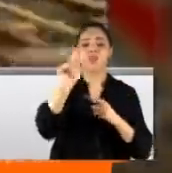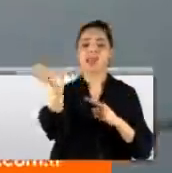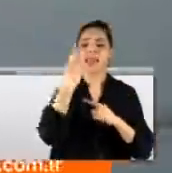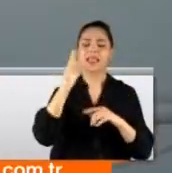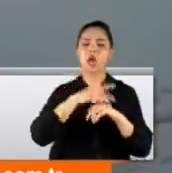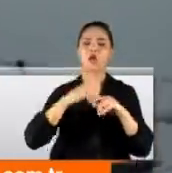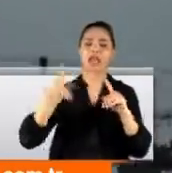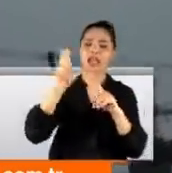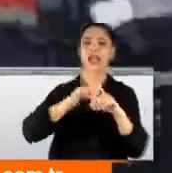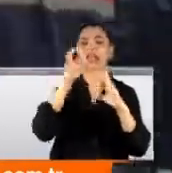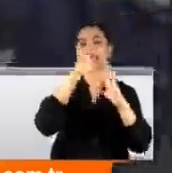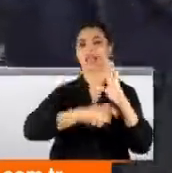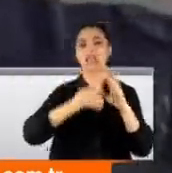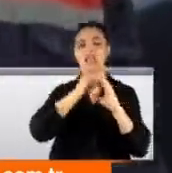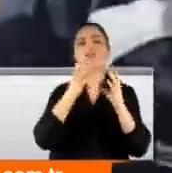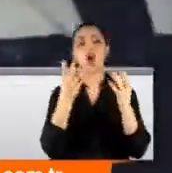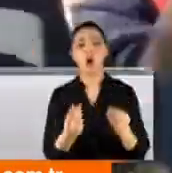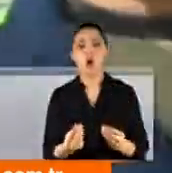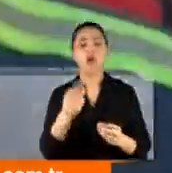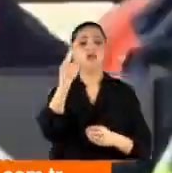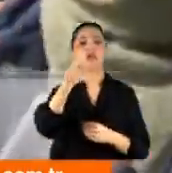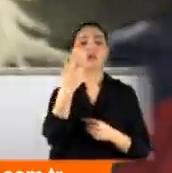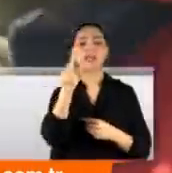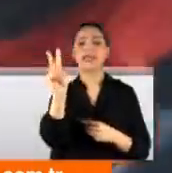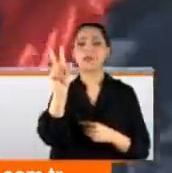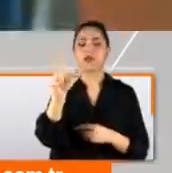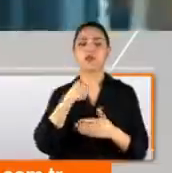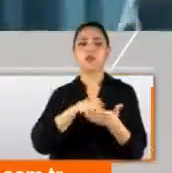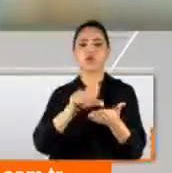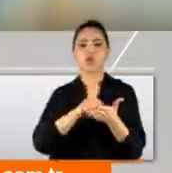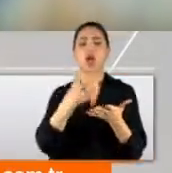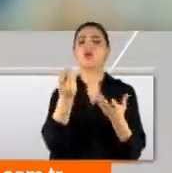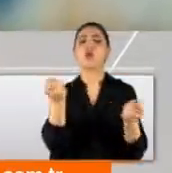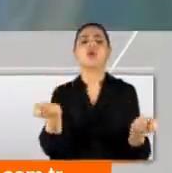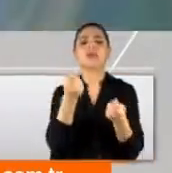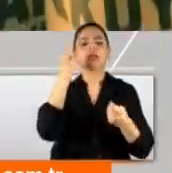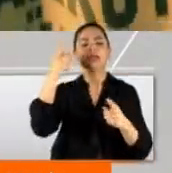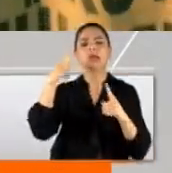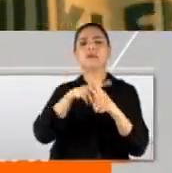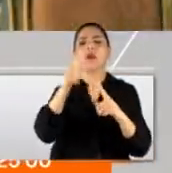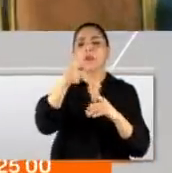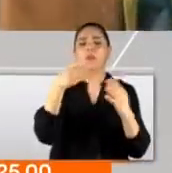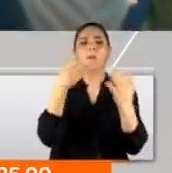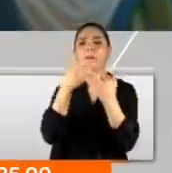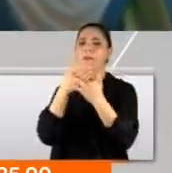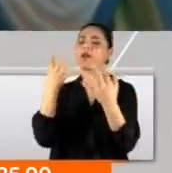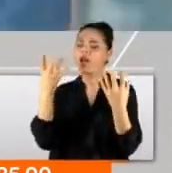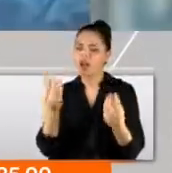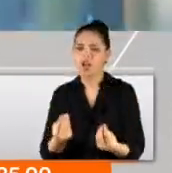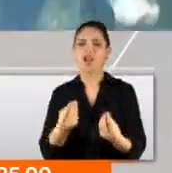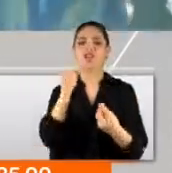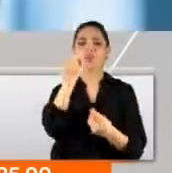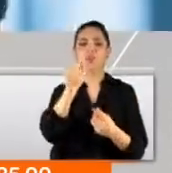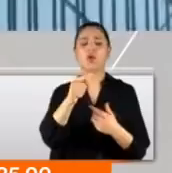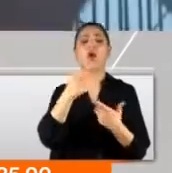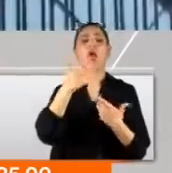katacağız. 2023'te devreye alınacak santral binlerce kişiye istihdam sağlayacak. Yıllık 35 milyar kilowatt saat